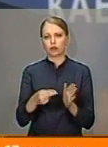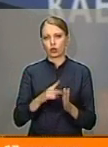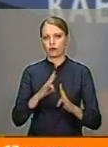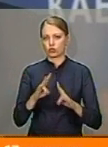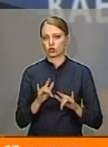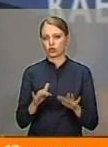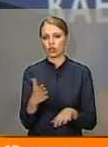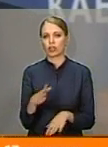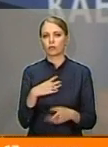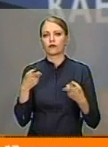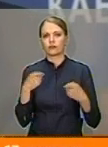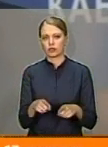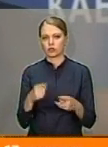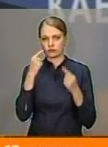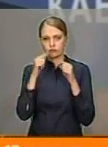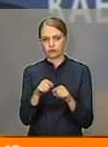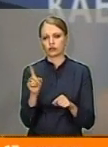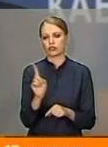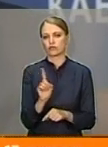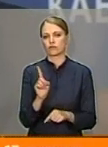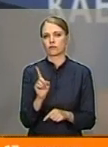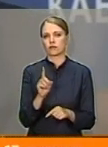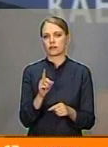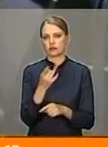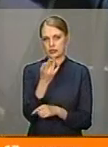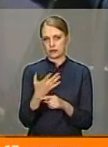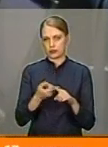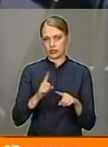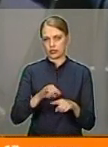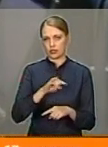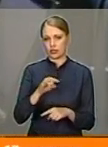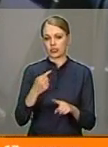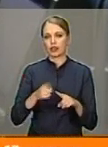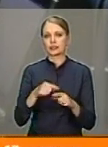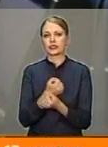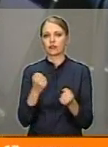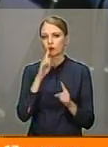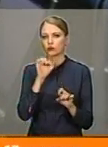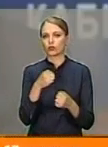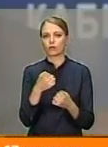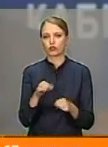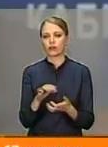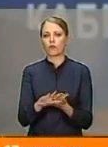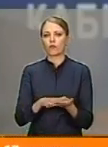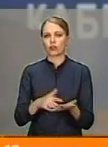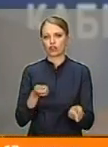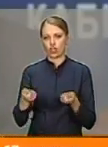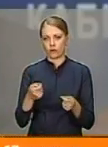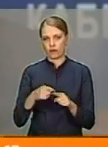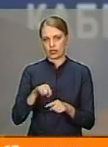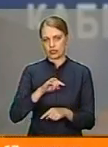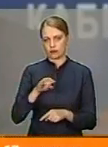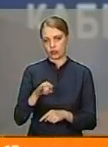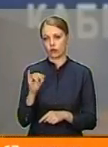акт, який був дійсно направлений на те, щоб збити цей літак. Цей вибух унеможливив подальше керування цим